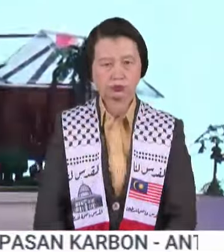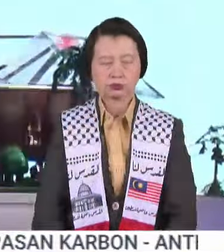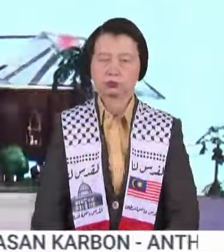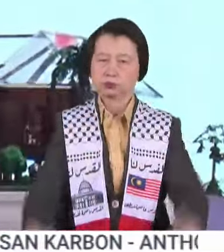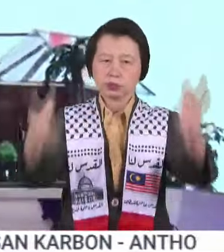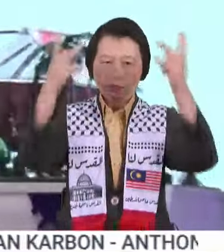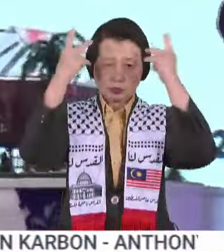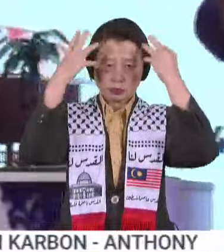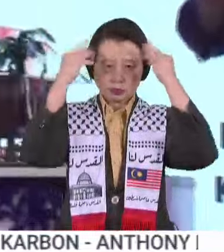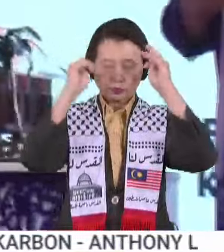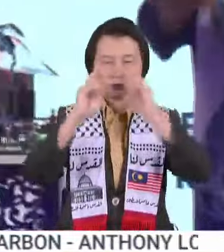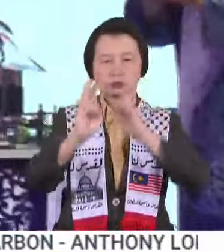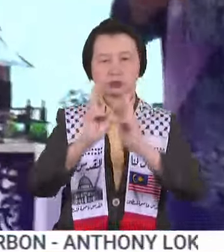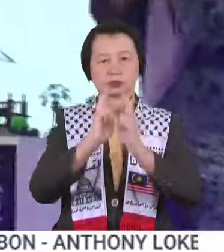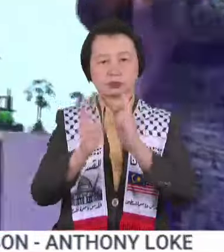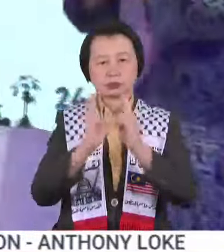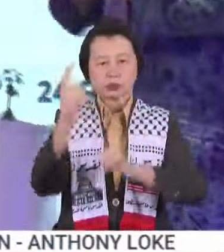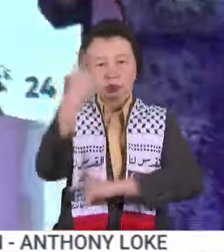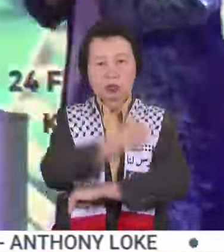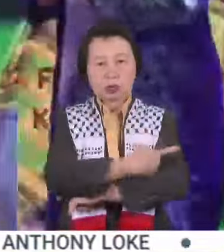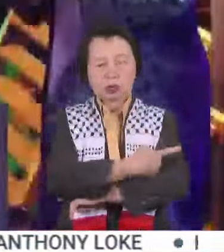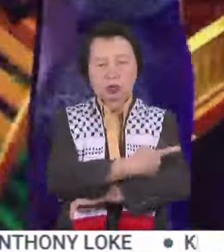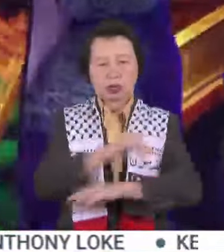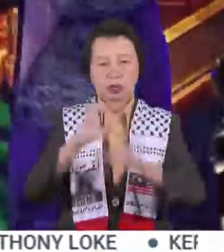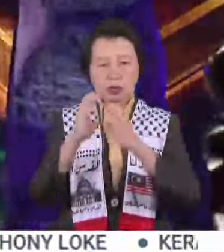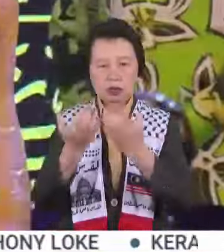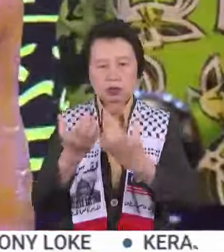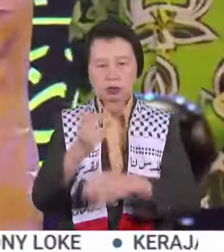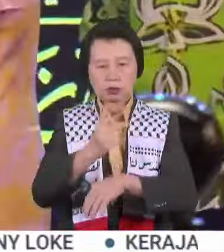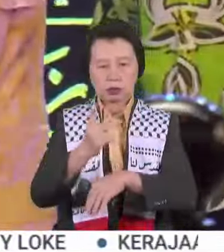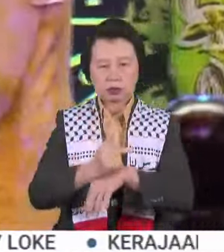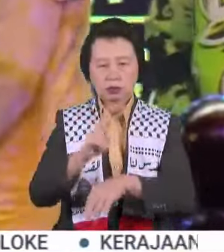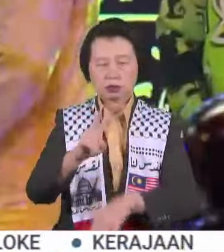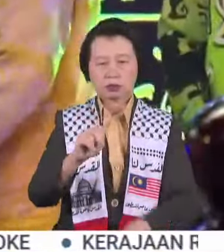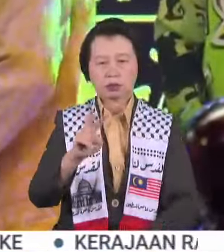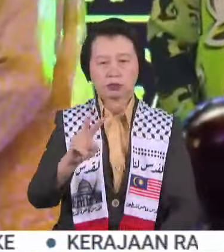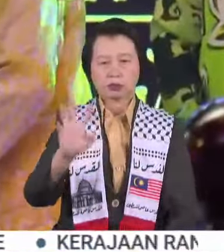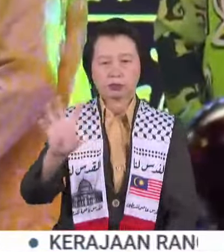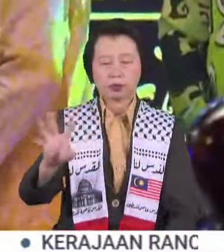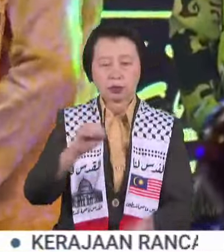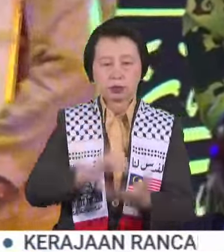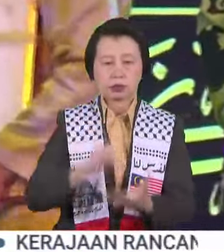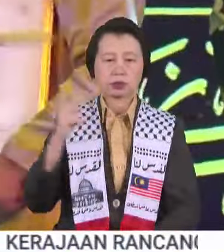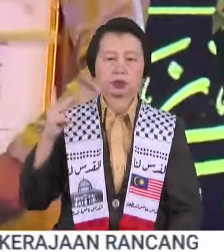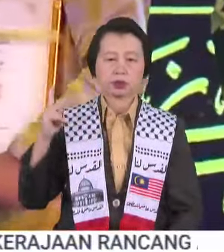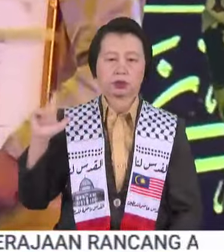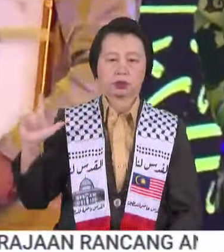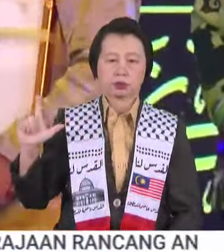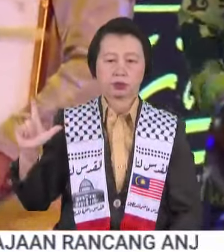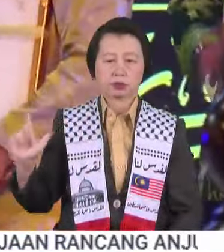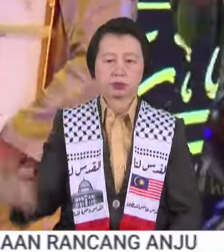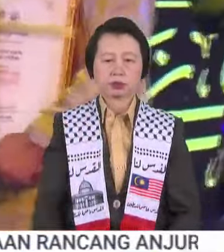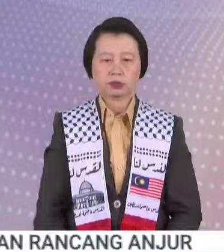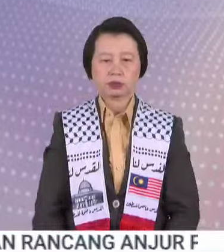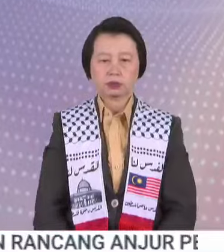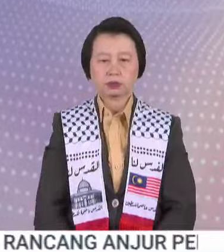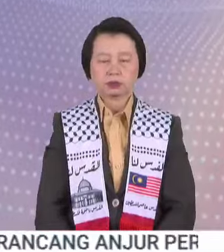Perdana Menteri berucap ketika merasmikan Hari Kraf Kebangsaan 2024 di Ibu Negara.